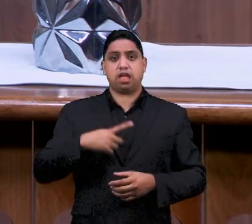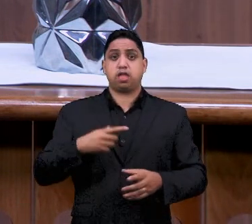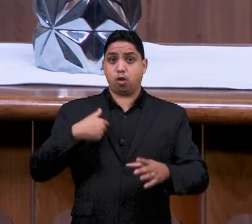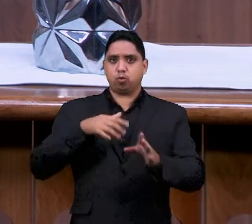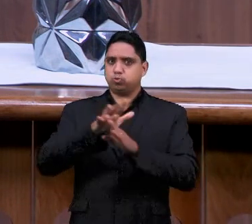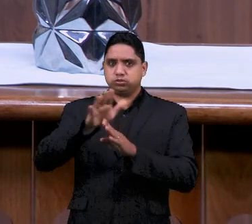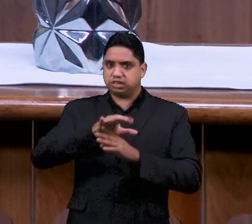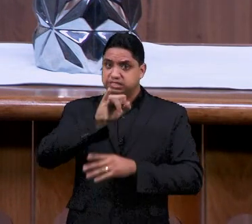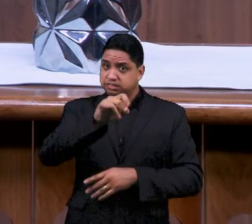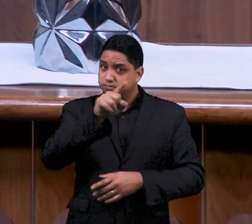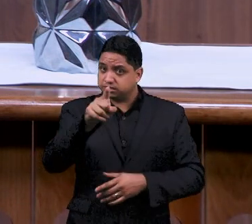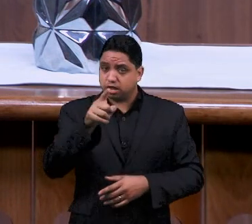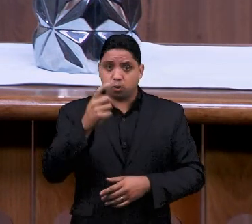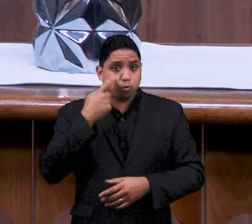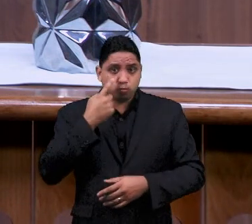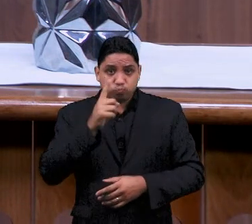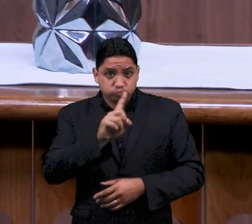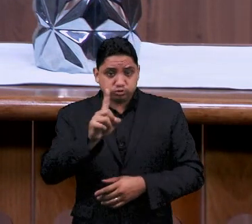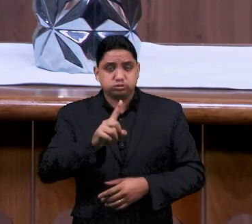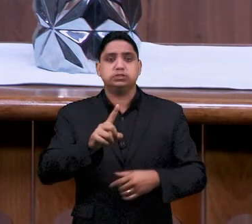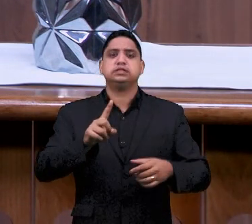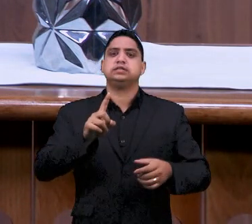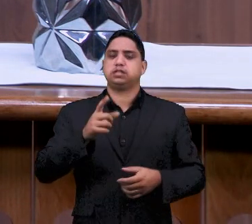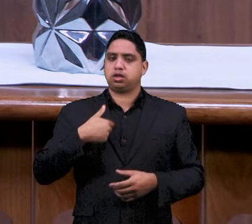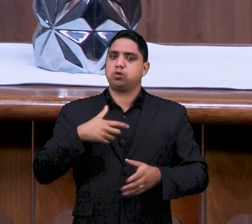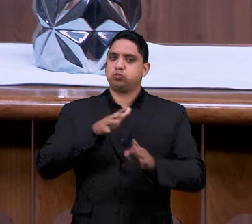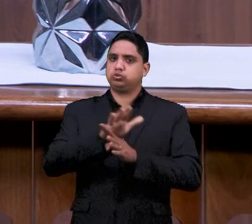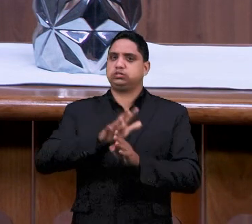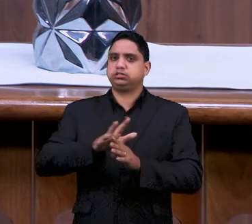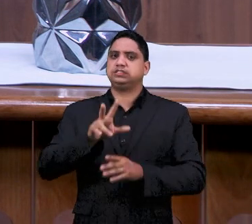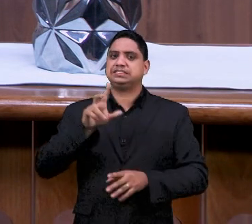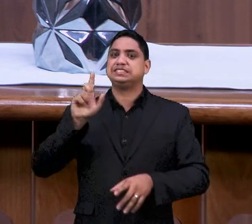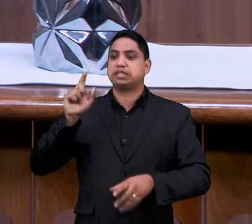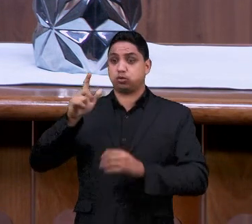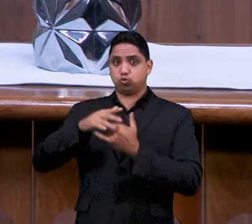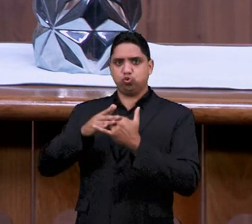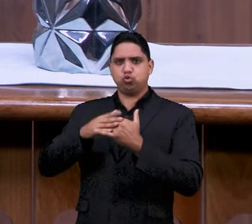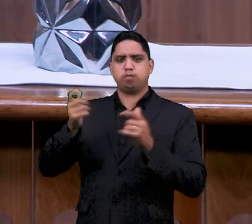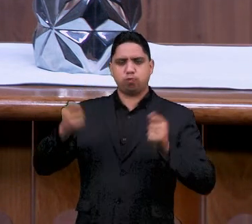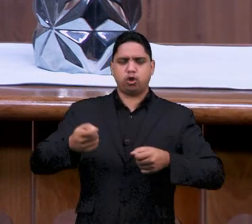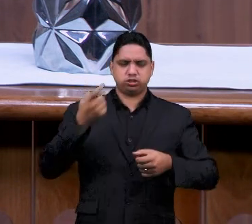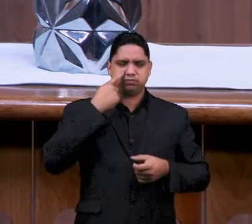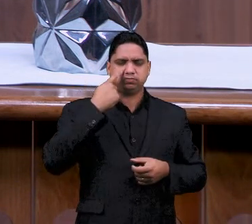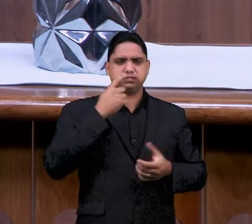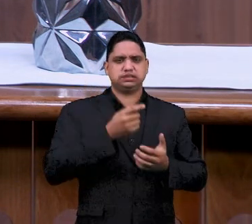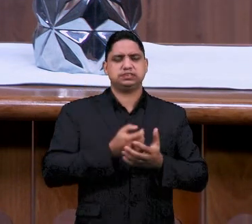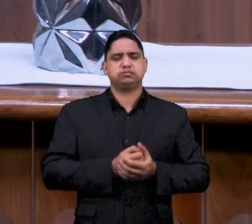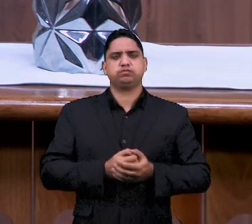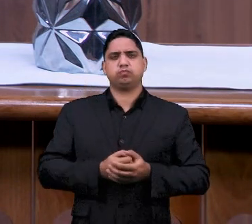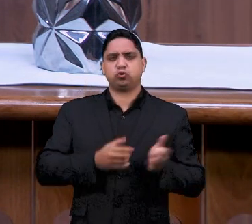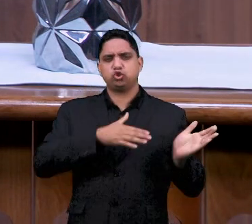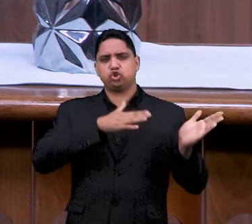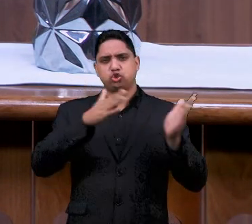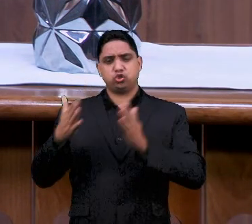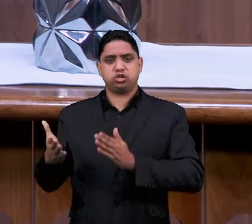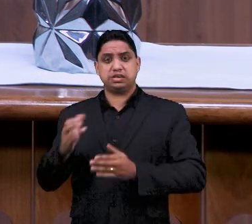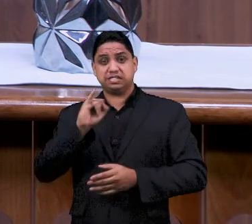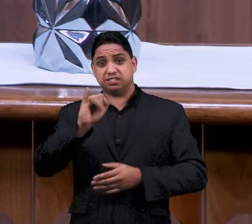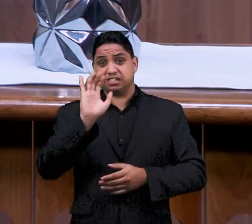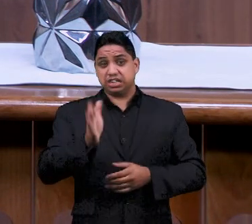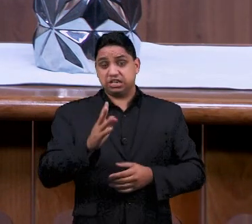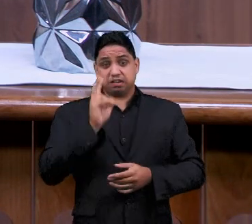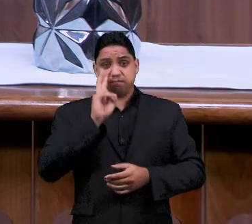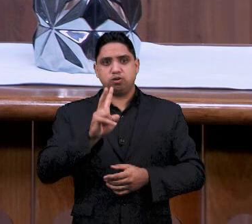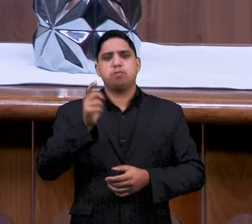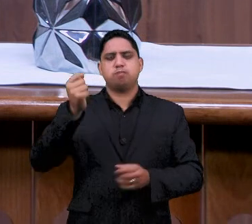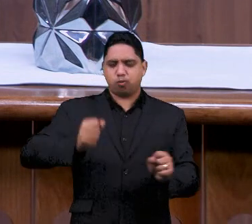Je vous recommande, si jamais tu n'as pas regardé le séminaire, il se trouve sur YouTube, tu peux regarder et assister le séminaire. Si